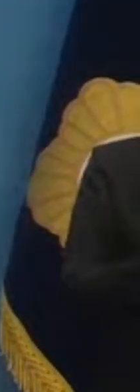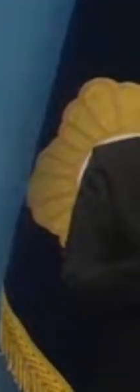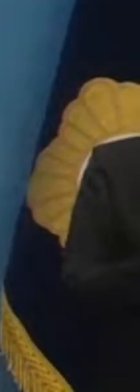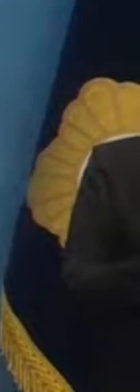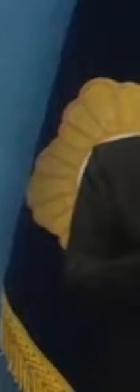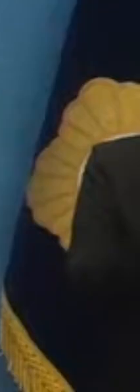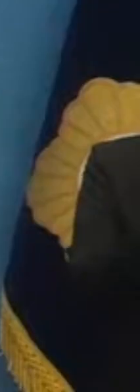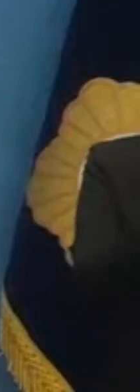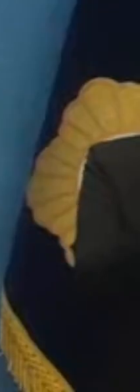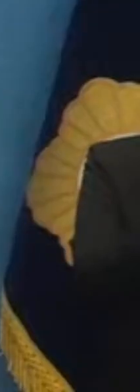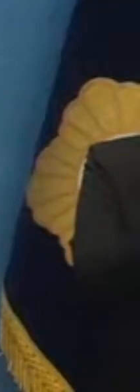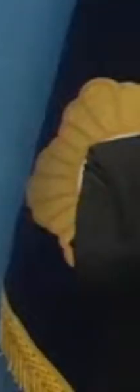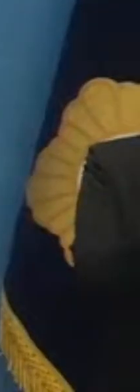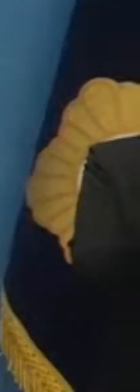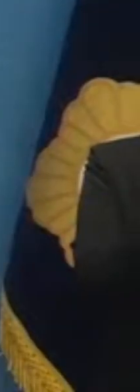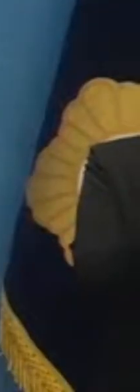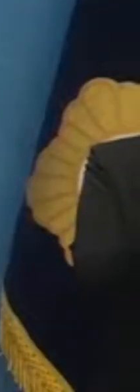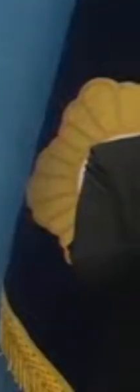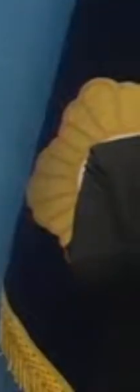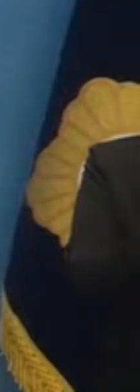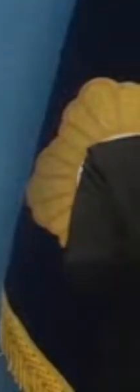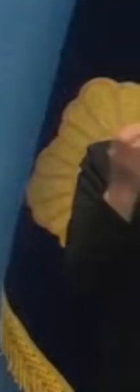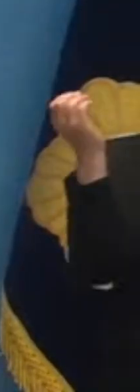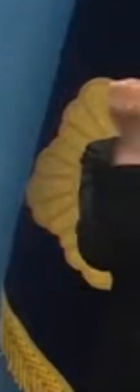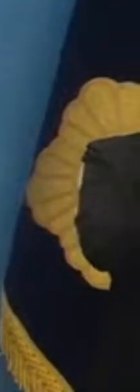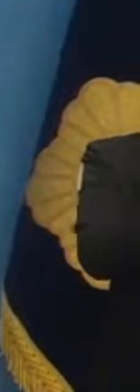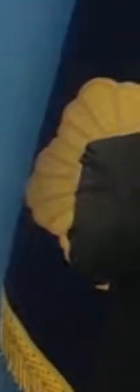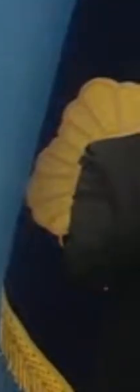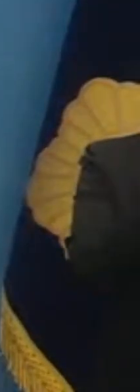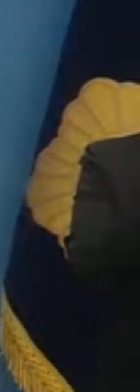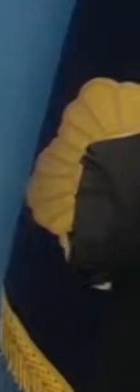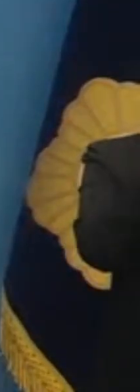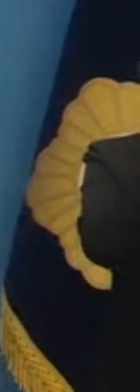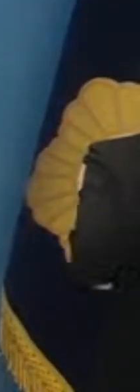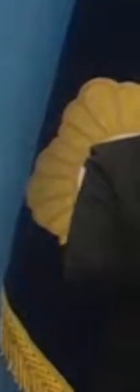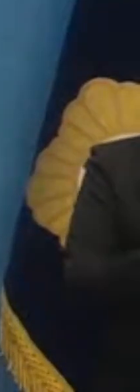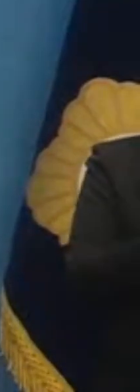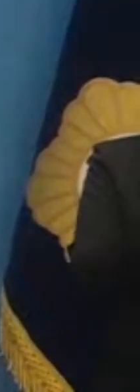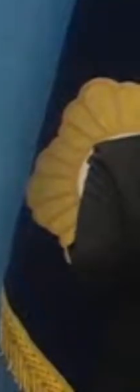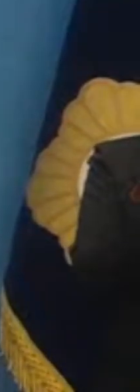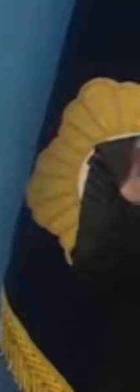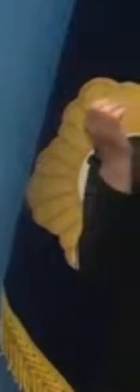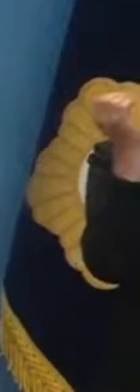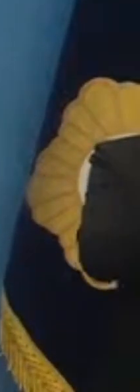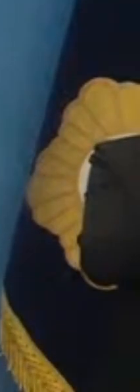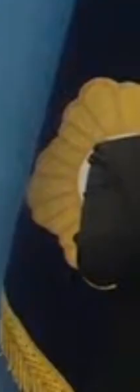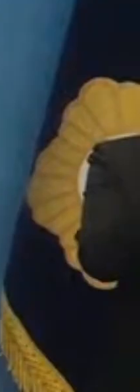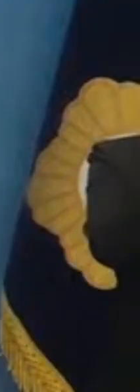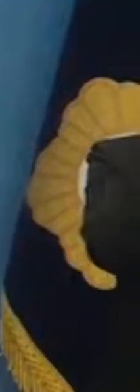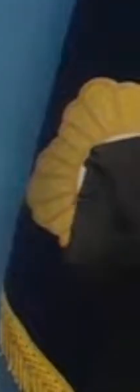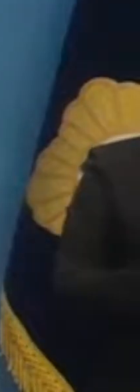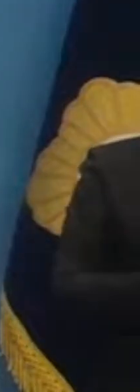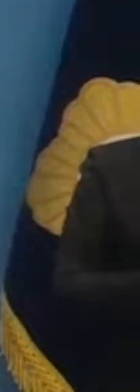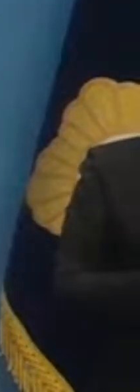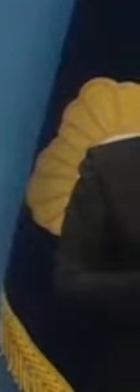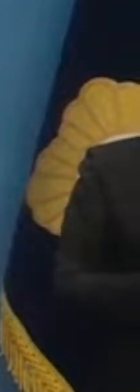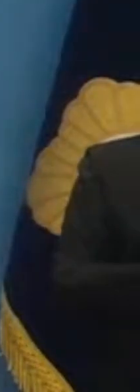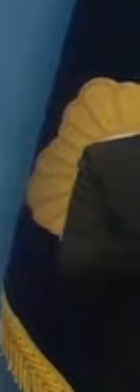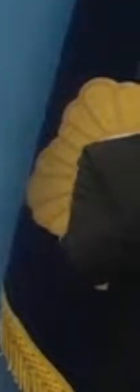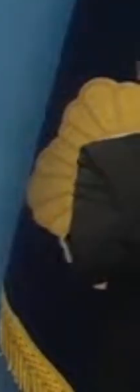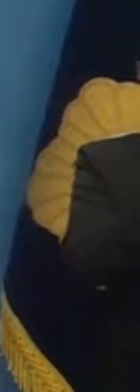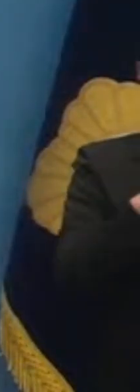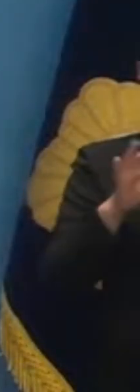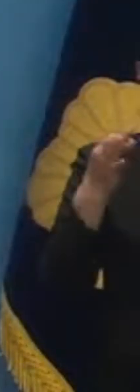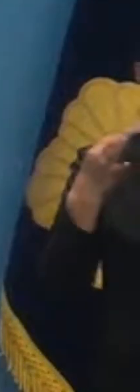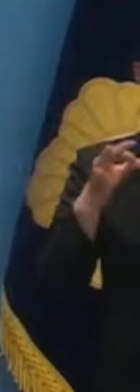단정적 표현을 사용해 유권자에게 오해를 불러일으킬 수 있는 중대한 오류가 있었던 점을 지적합니다. 실제로